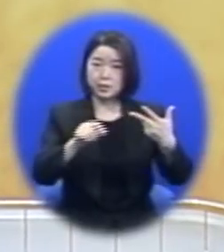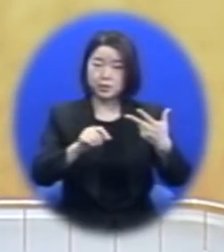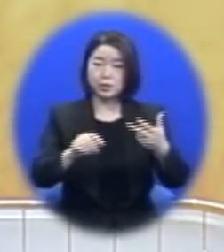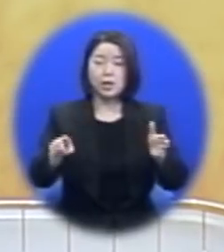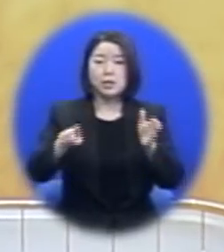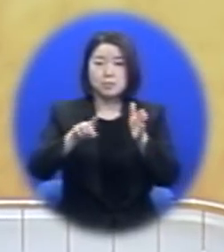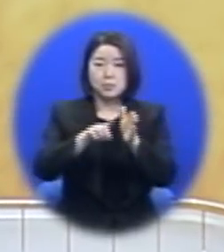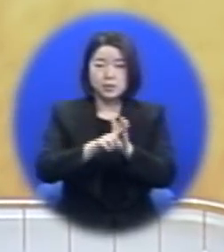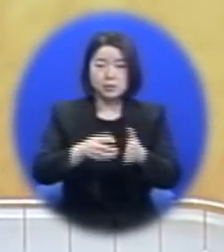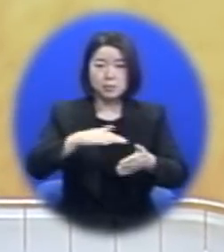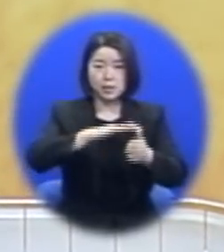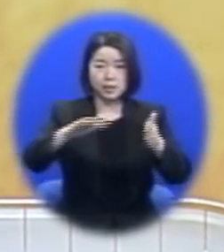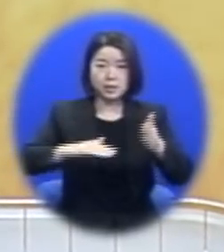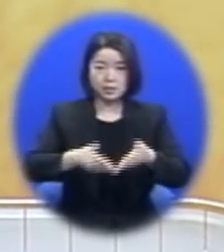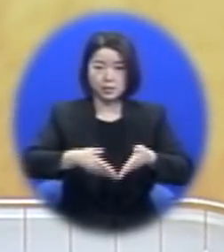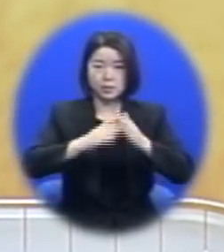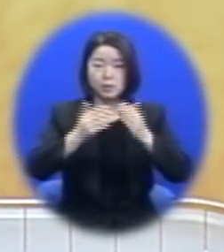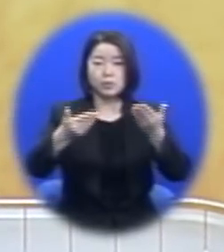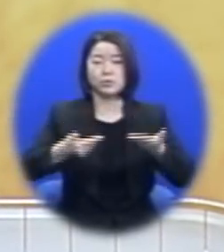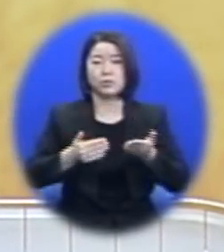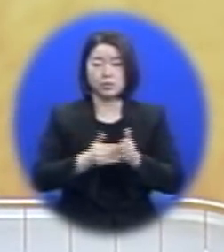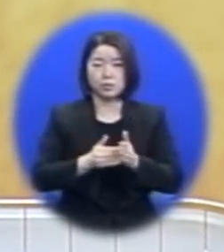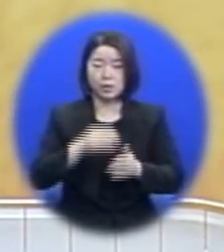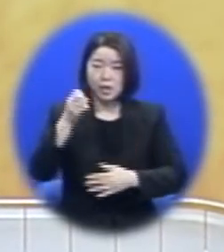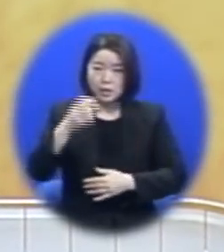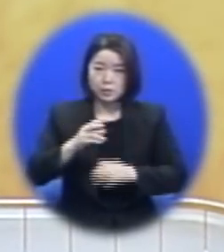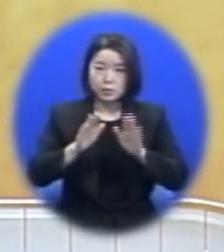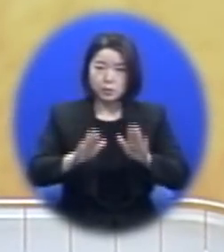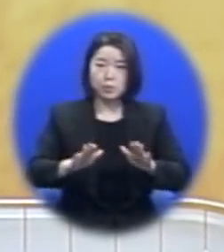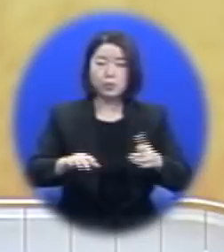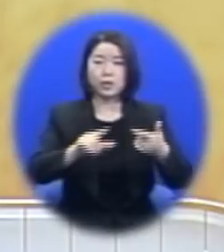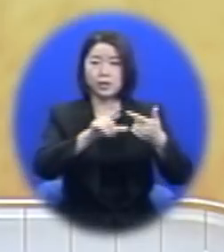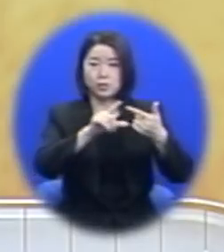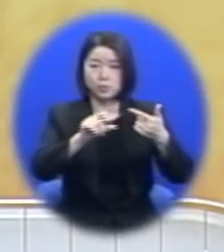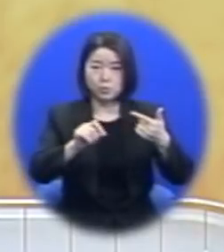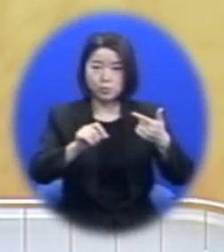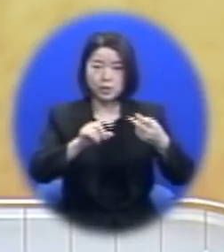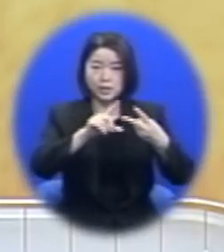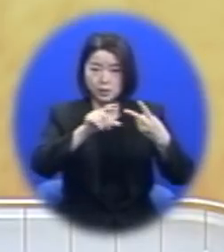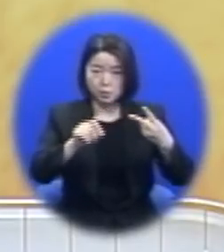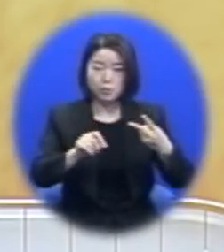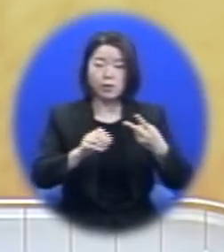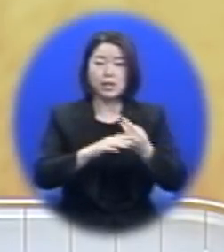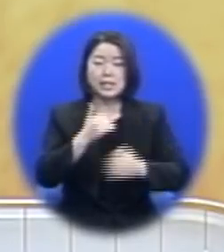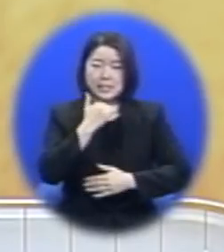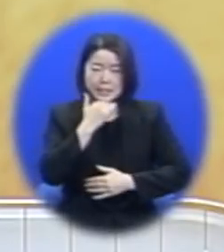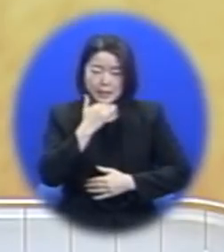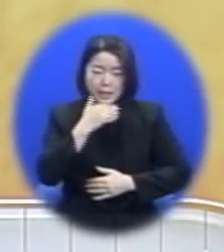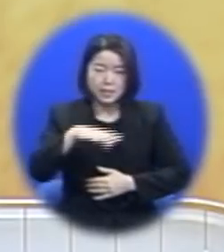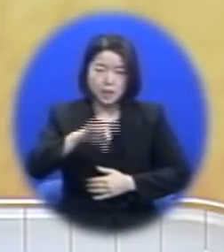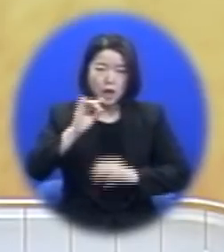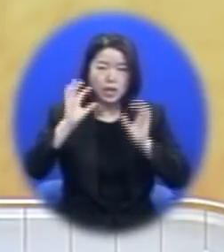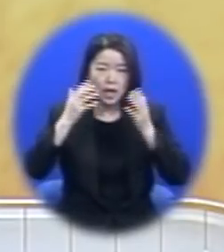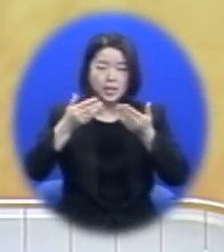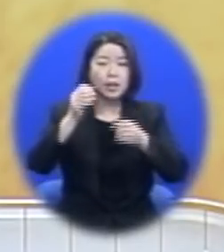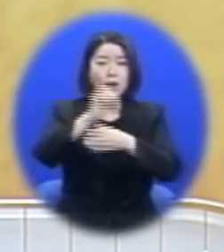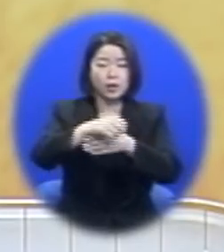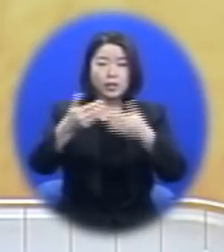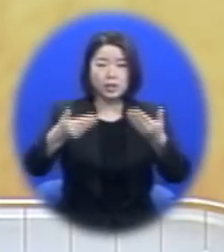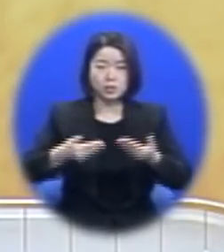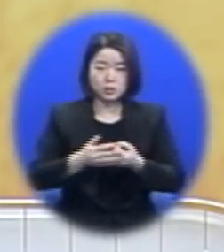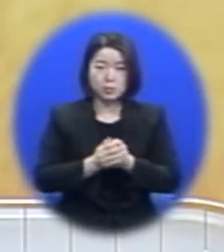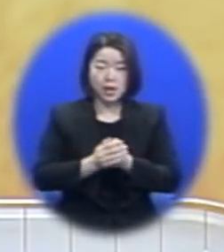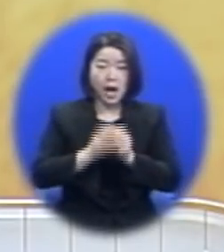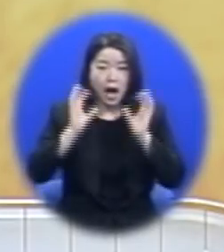믿음의 가정을 세워주셨습니다. 그리고 올해 2월 기다리던 첫 아이를 허락해 주셨습니다. 아이의